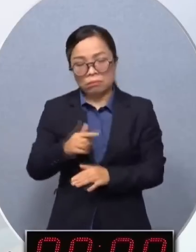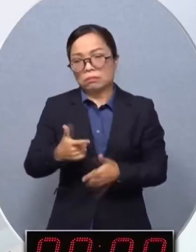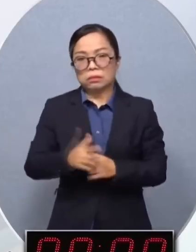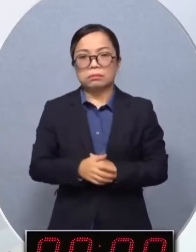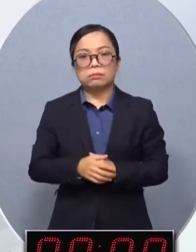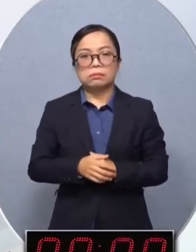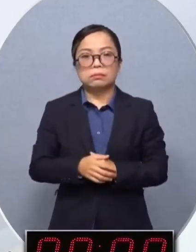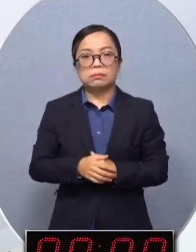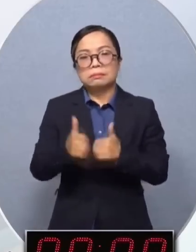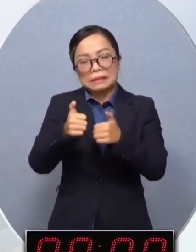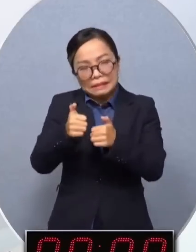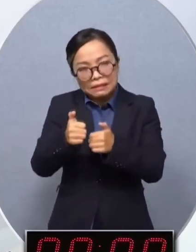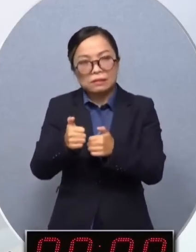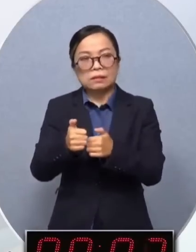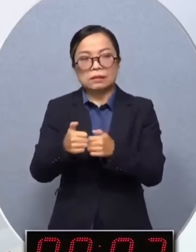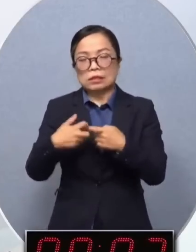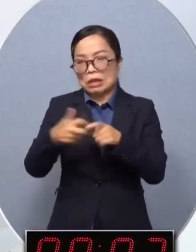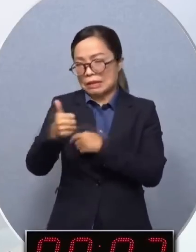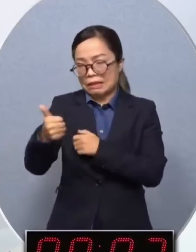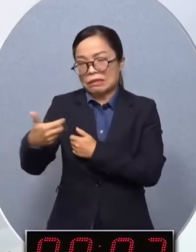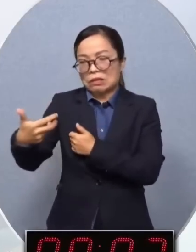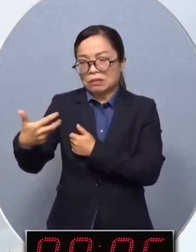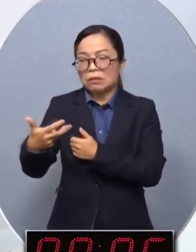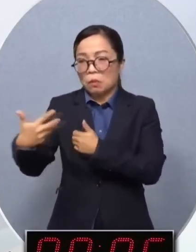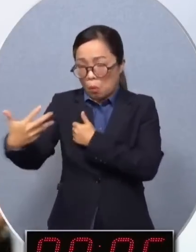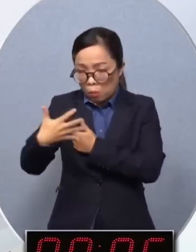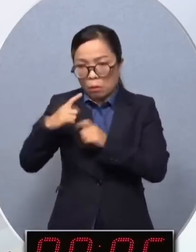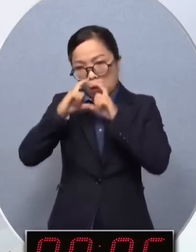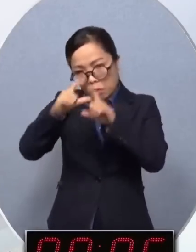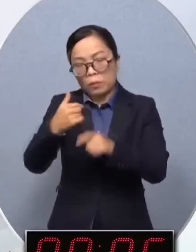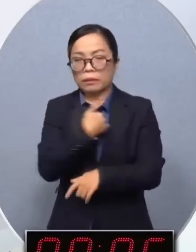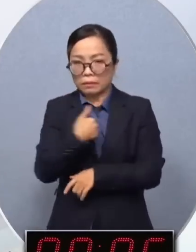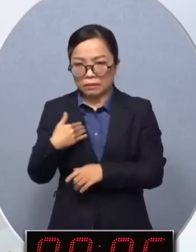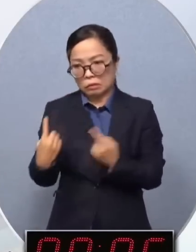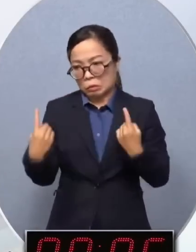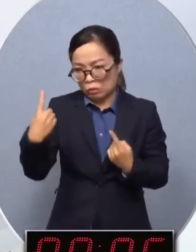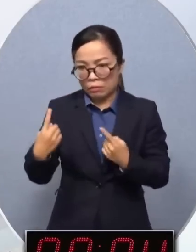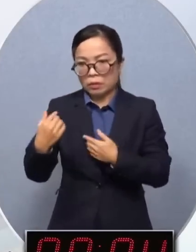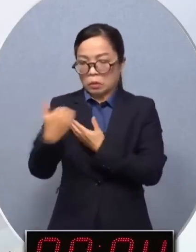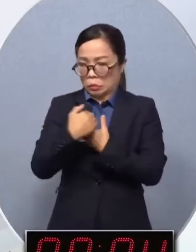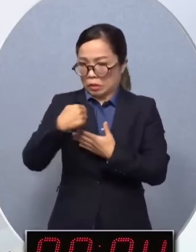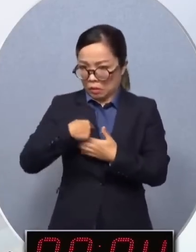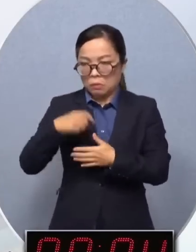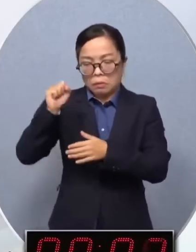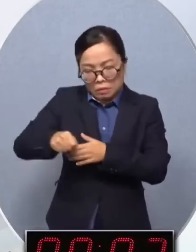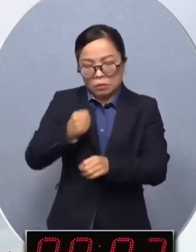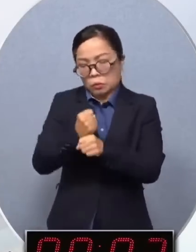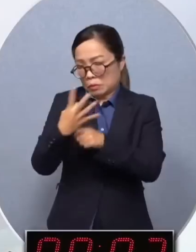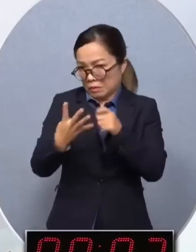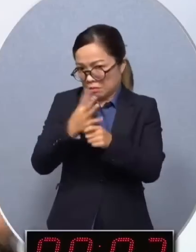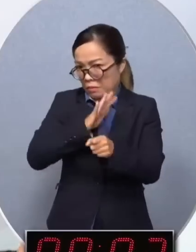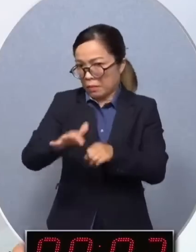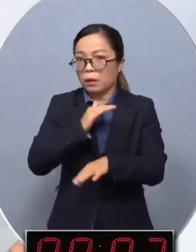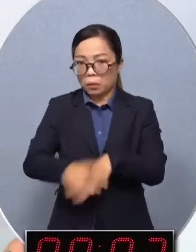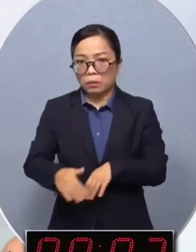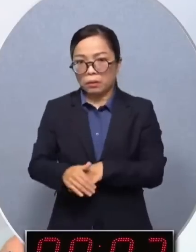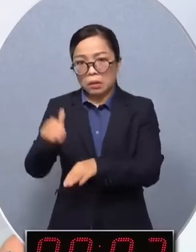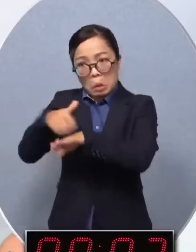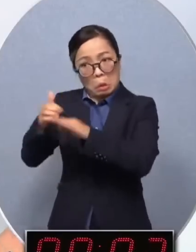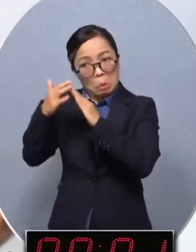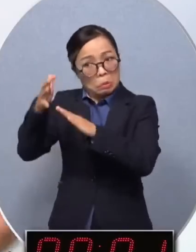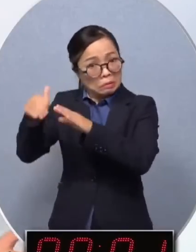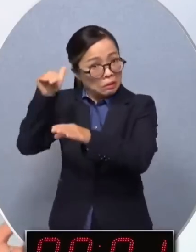谢这一个发问人给我这个机会，这就是对比。选择林佳龙承诺做四年，选择侯